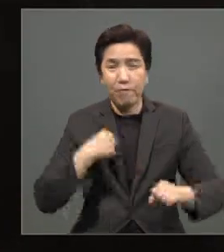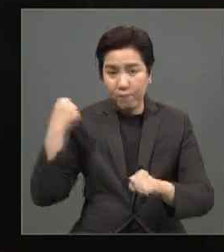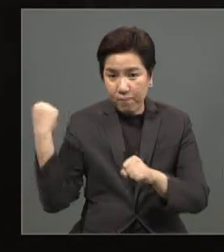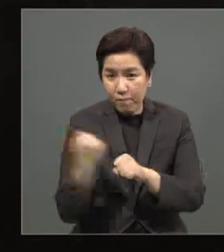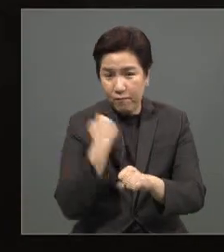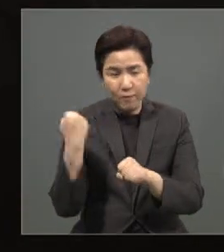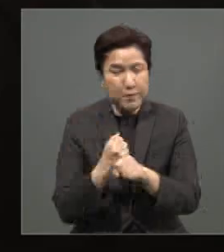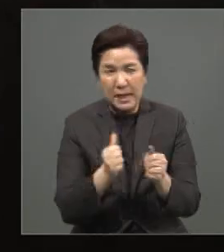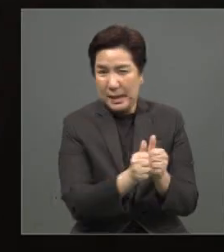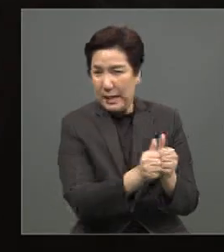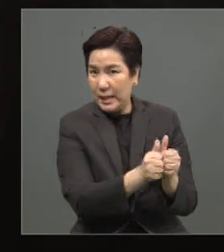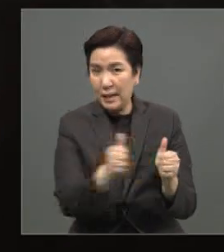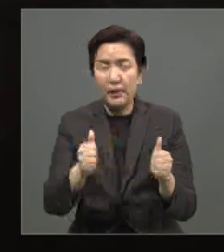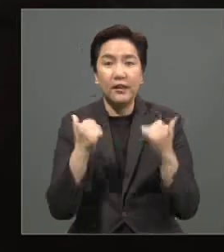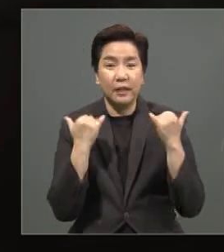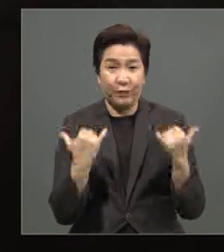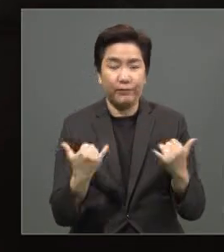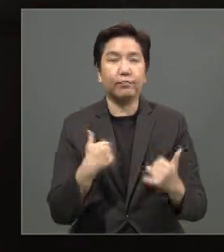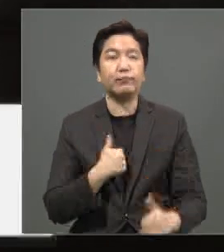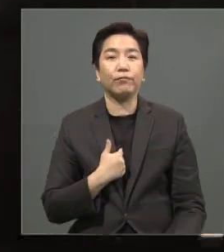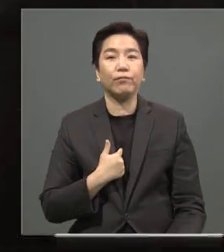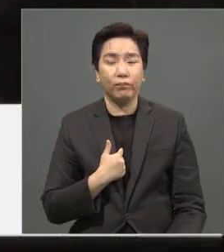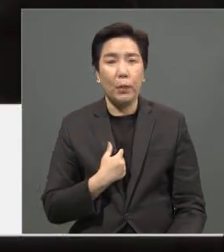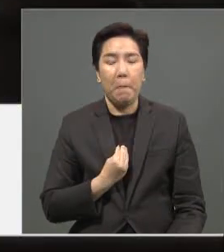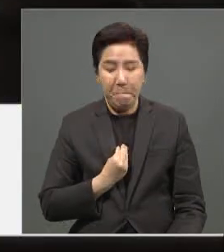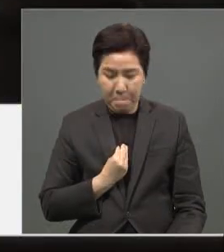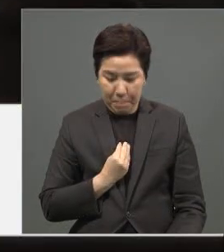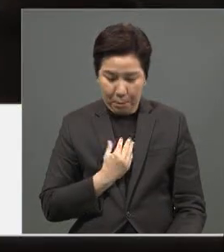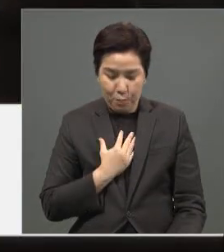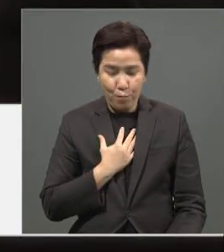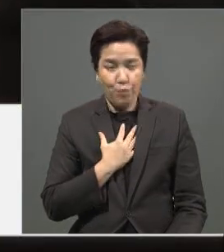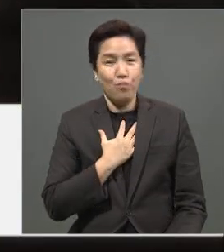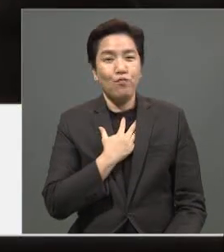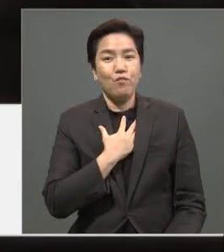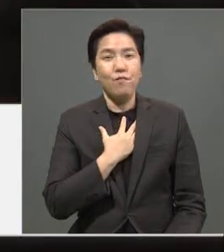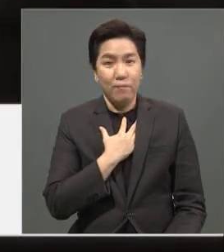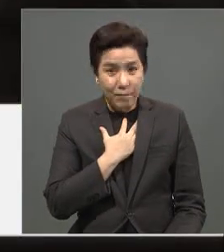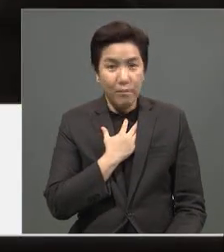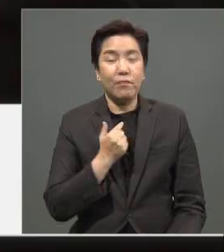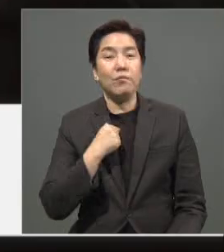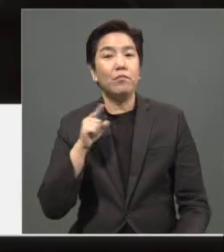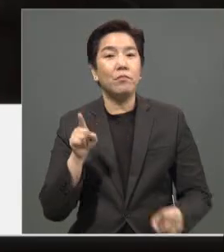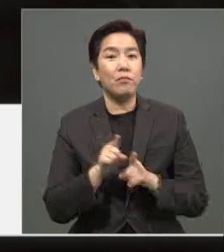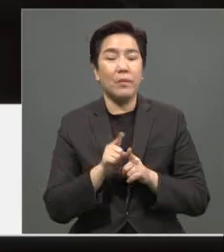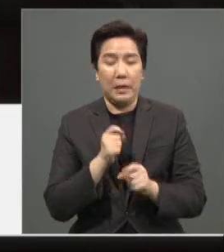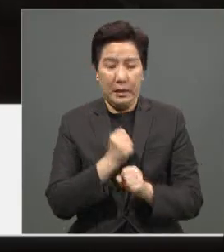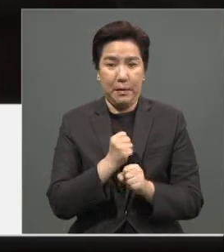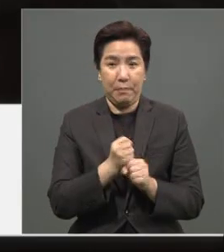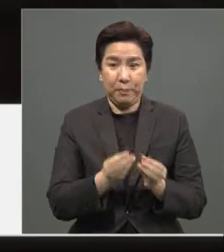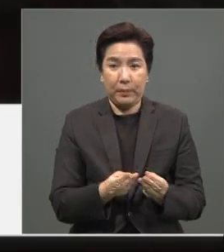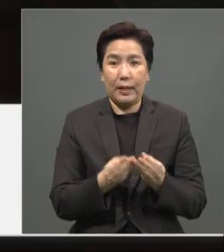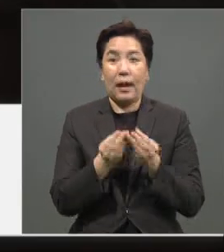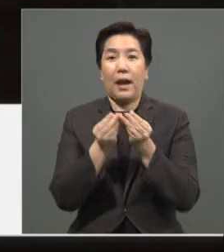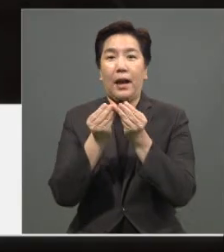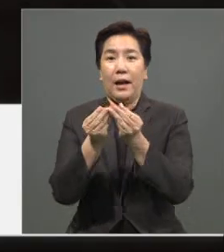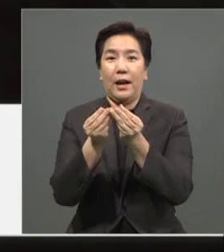ครับมาเป็นอย่างดีนะครับแล้วก็มีความภูมิใจเป็นอย่างยิ่งนะครับที่ได้ถวายงานในเรื่องของ